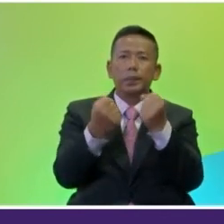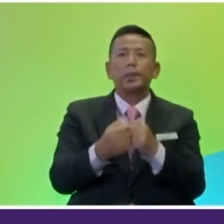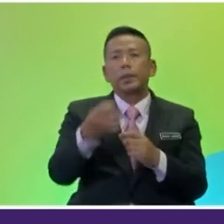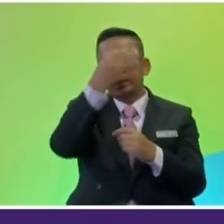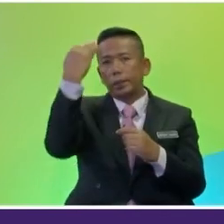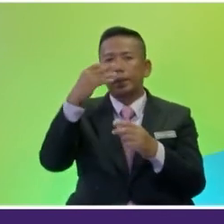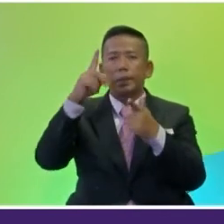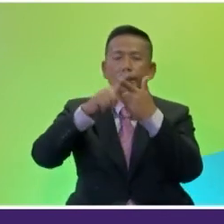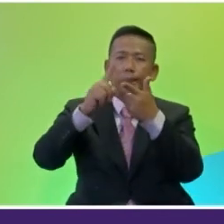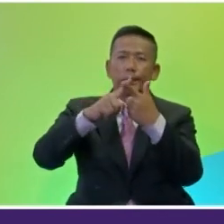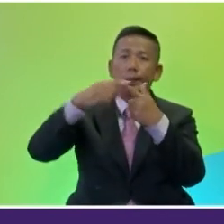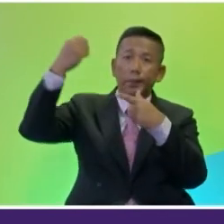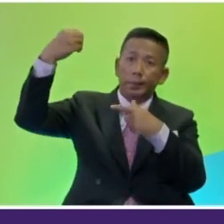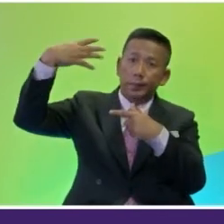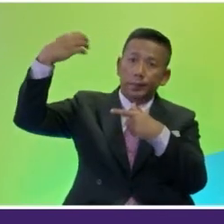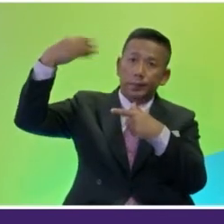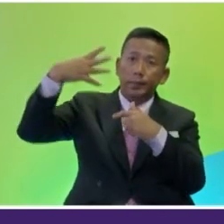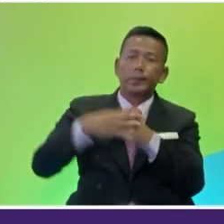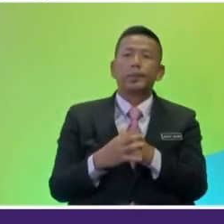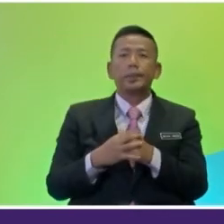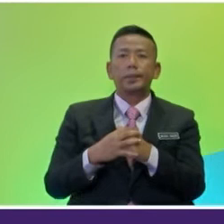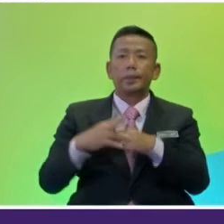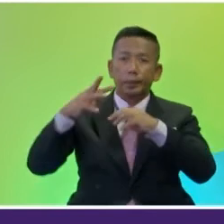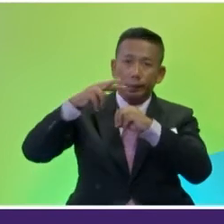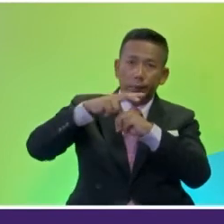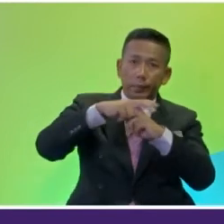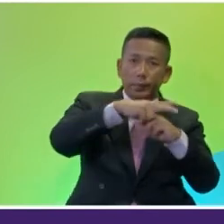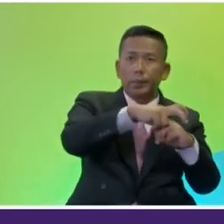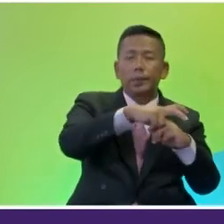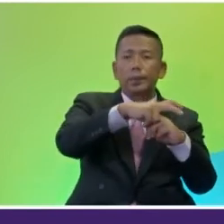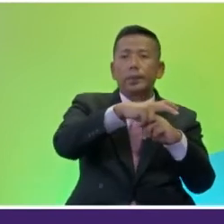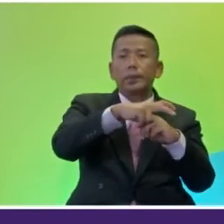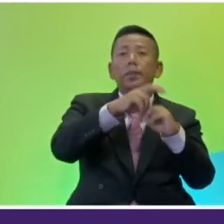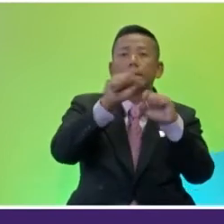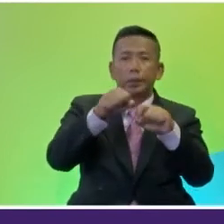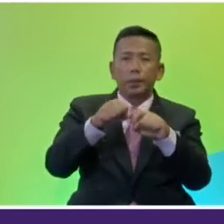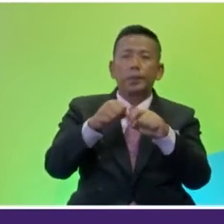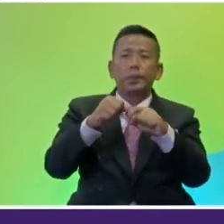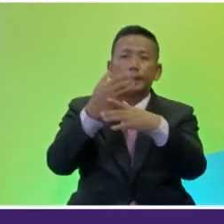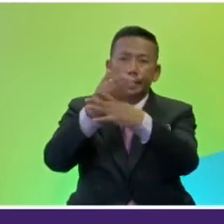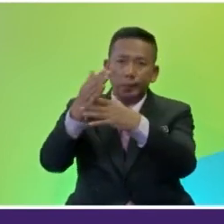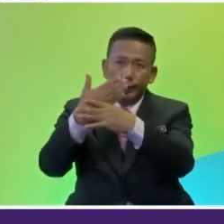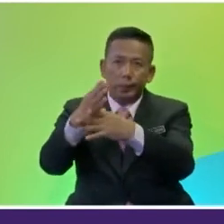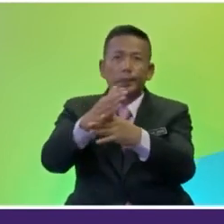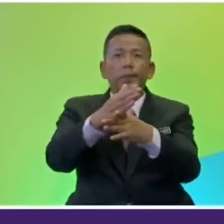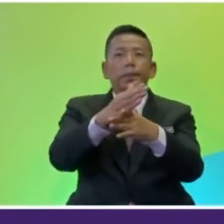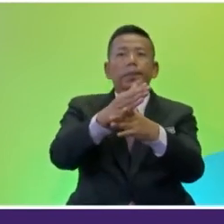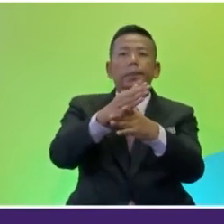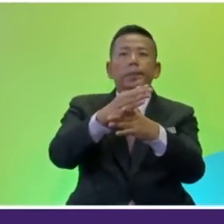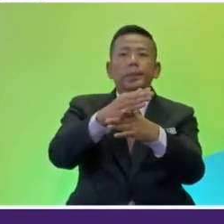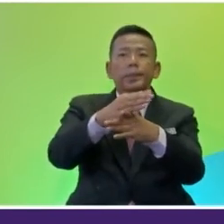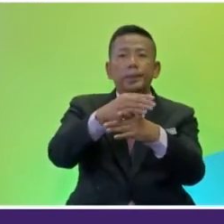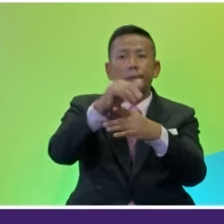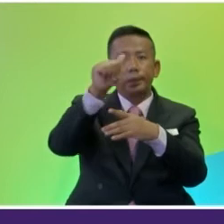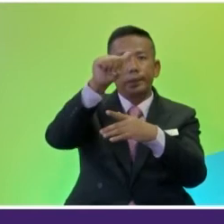Fathul cahaya makin cahaya mikroorganisme ini kita beli pecahkan nih yang pertama Alga kalau Alga tadi